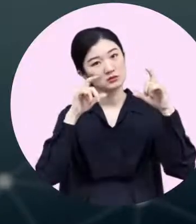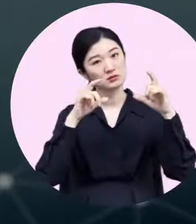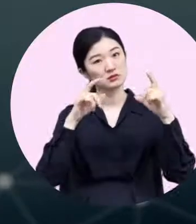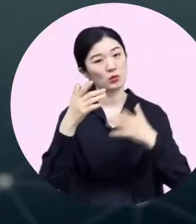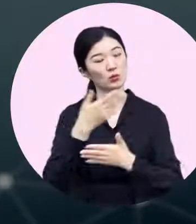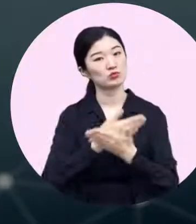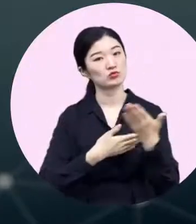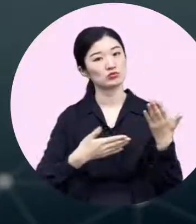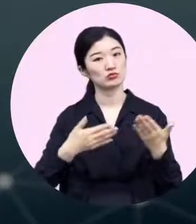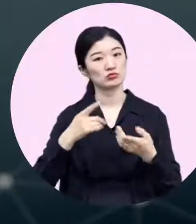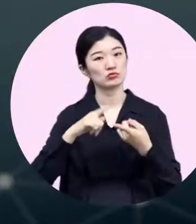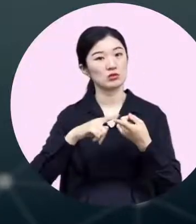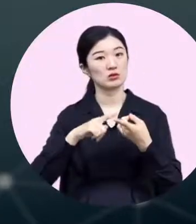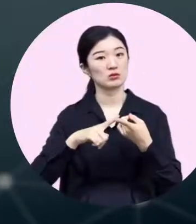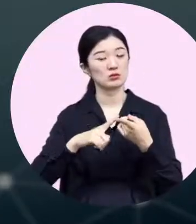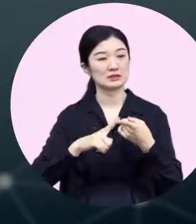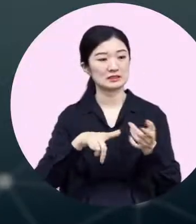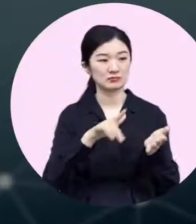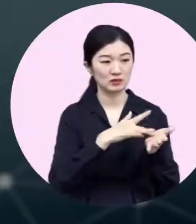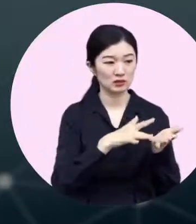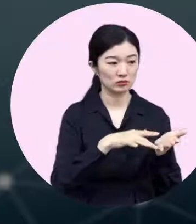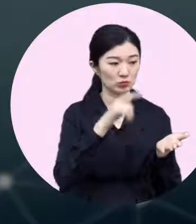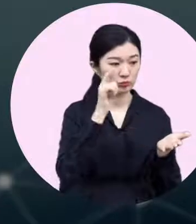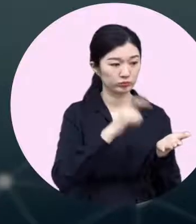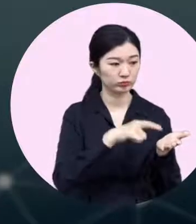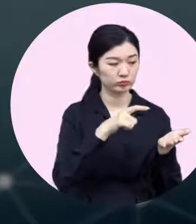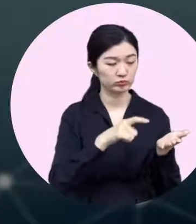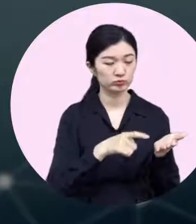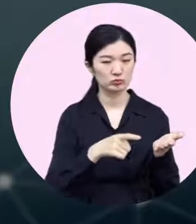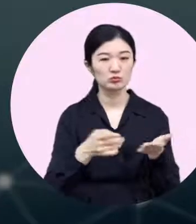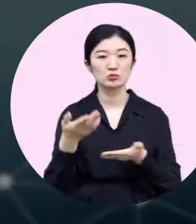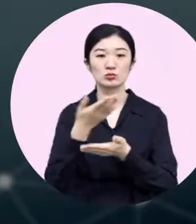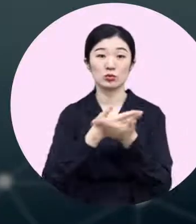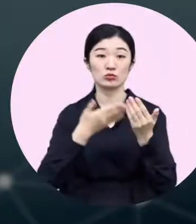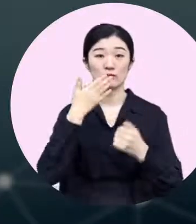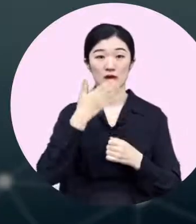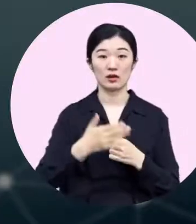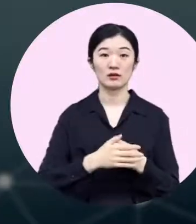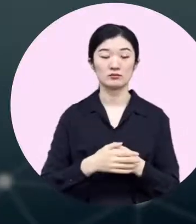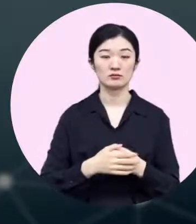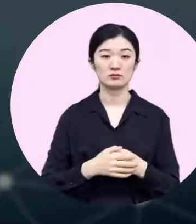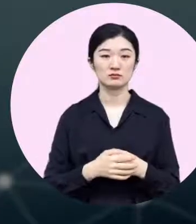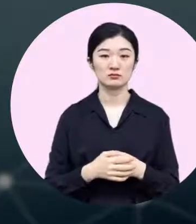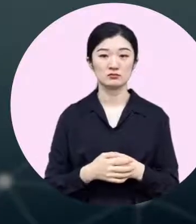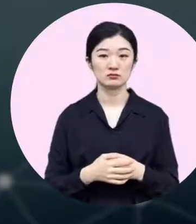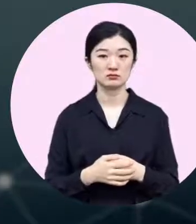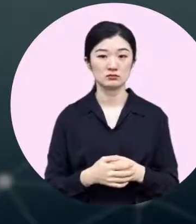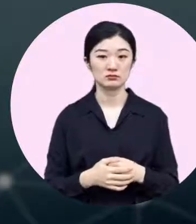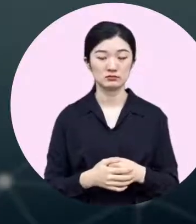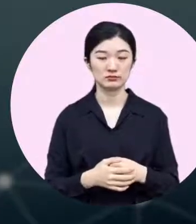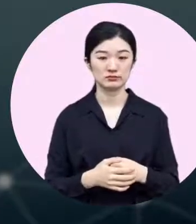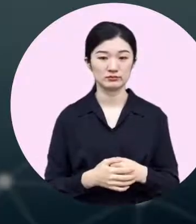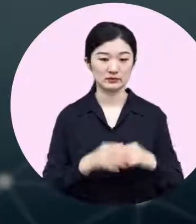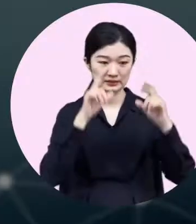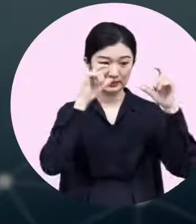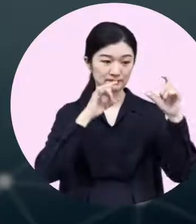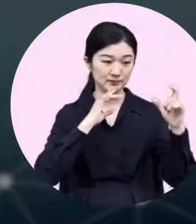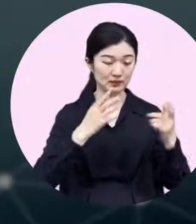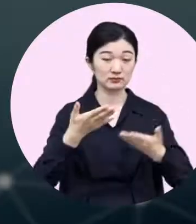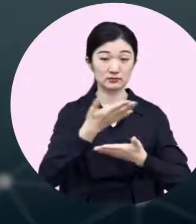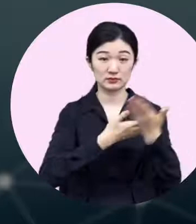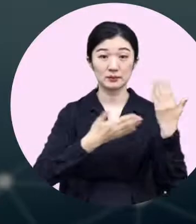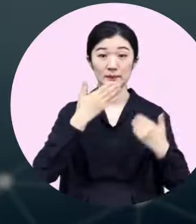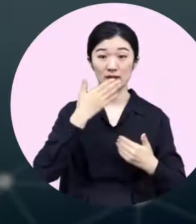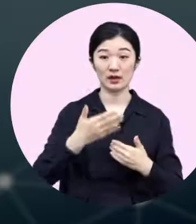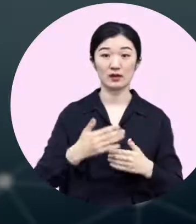공유하는 거야. 뭐 스마트폰에서도 사진 선택해서 여러분의 이제 갤러리에 있는 어떤 사진을 이렇게 공유하실 수도 있어요.